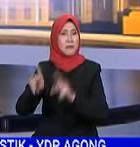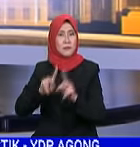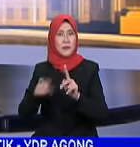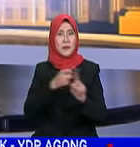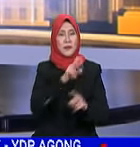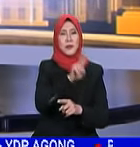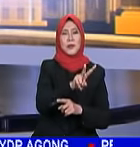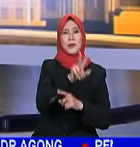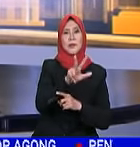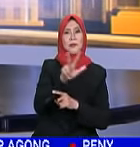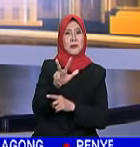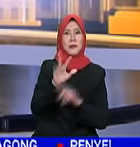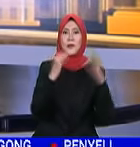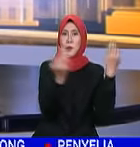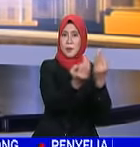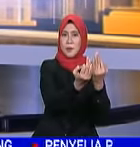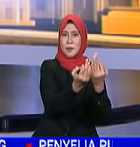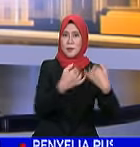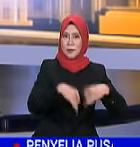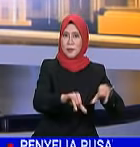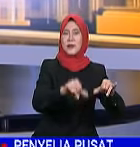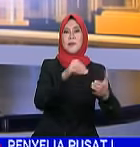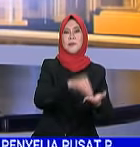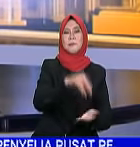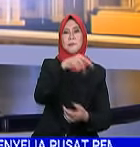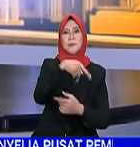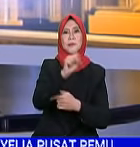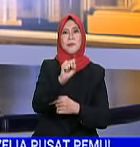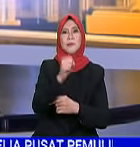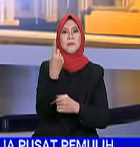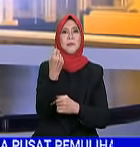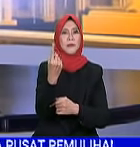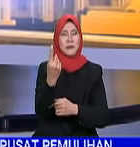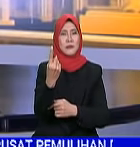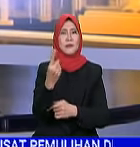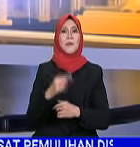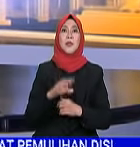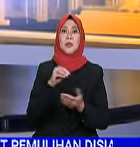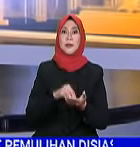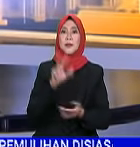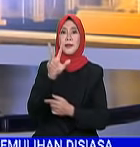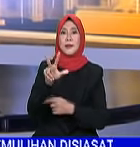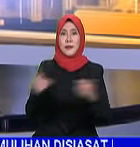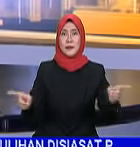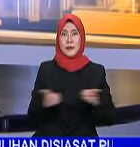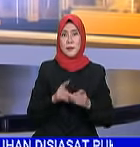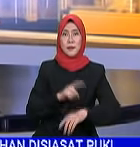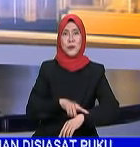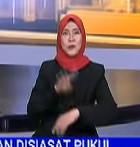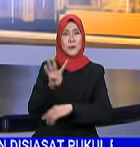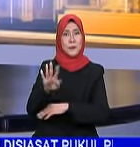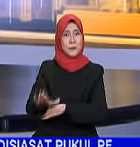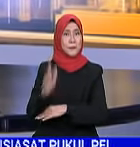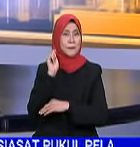daripada 233 keluarga masih ditempatkan di 11 pusat pembinaan sementara PBS di 3 daerah setakat pukul